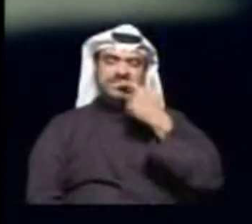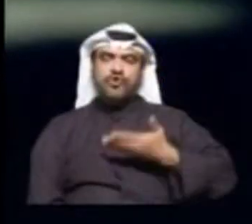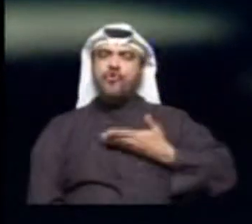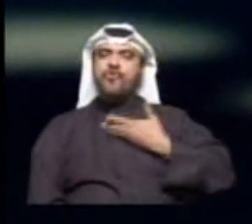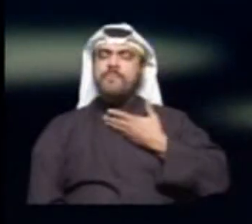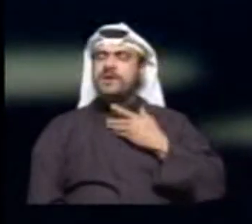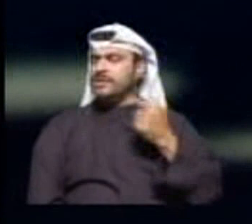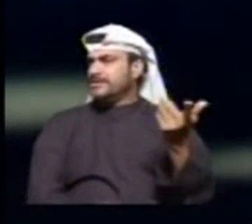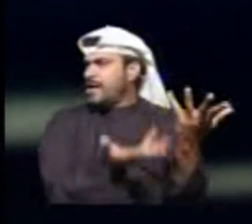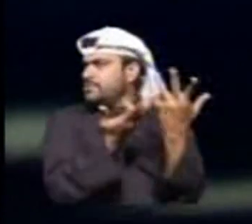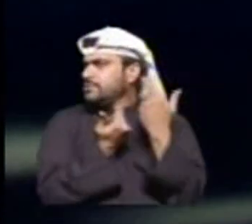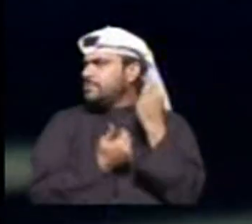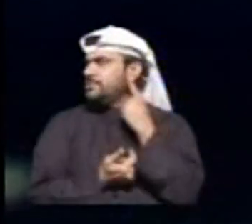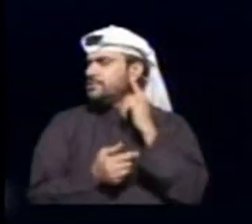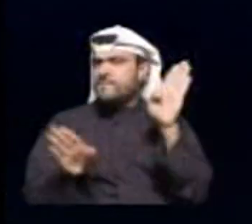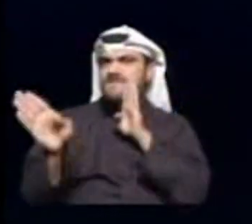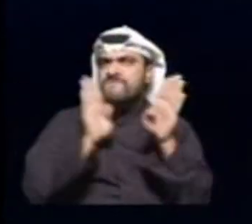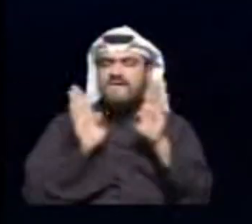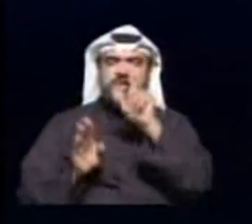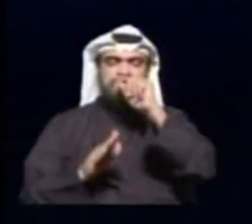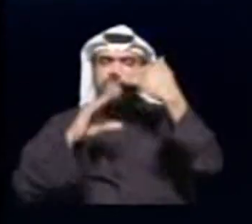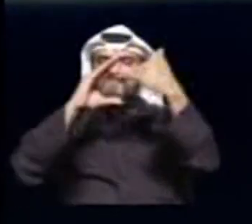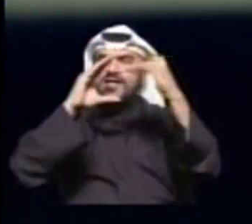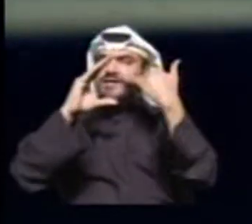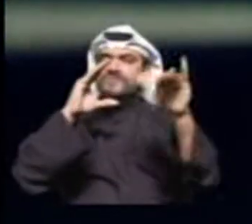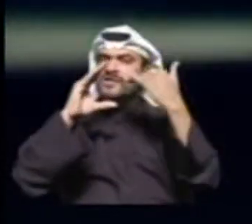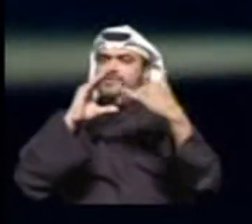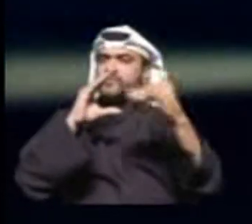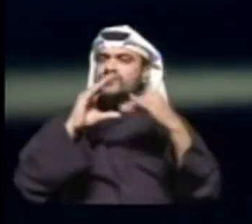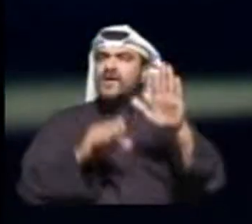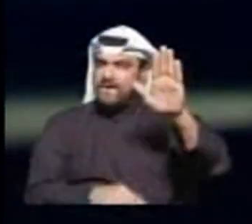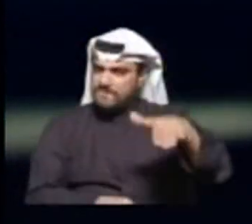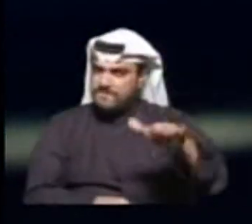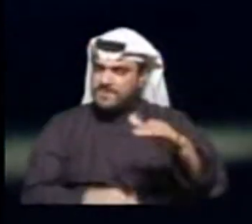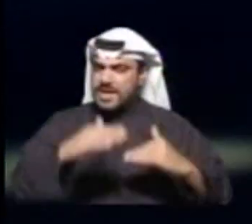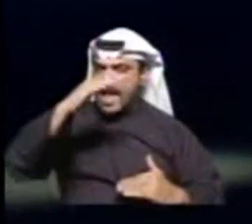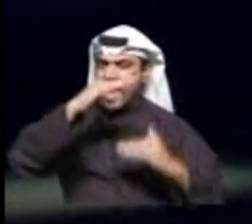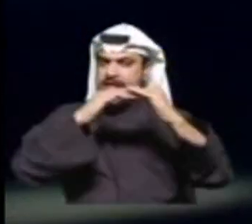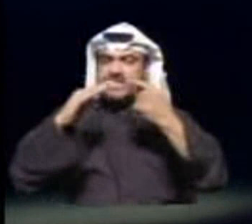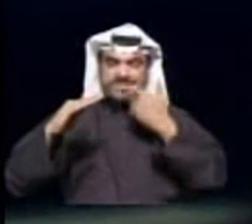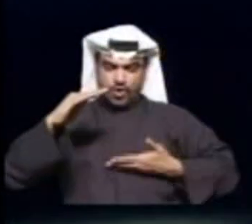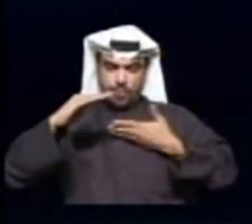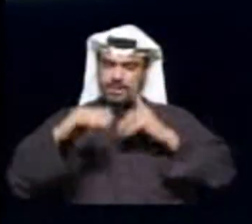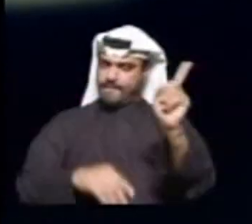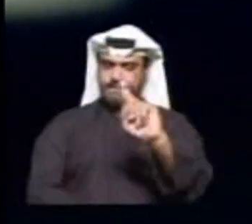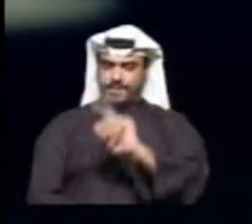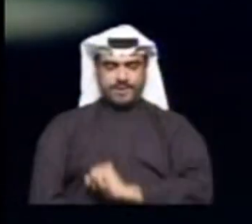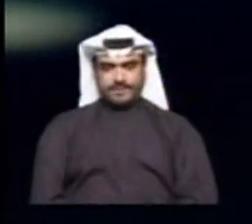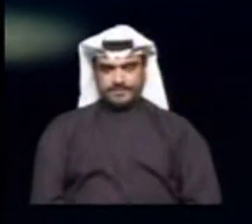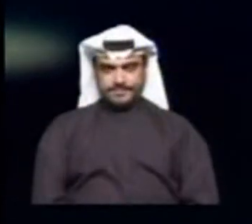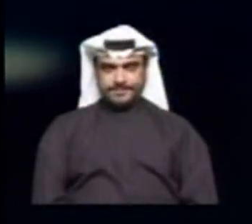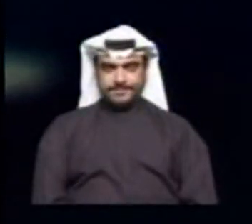نفيا صحة ما تم تداوله عبر وسائل التواصل الاجتماعي عن وجود حد أقصى للأعمار المؤمن عليهم.